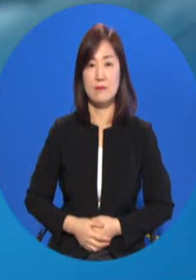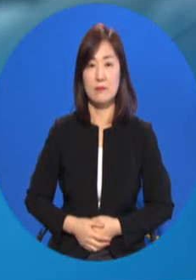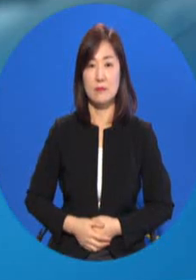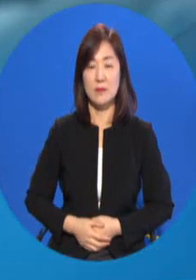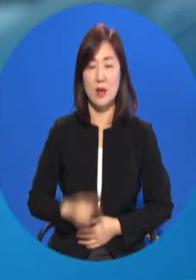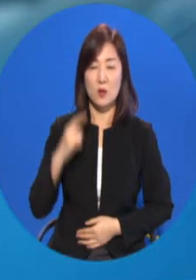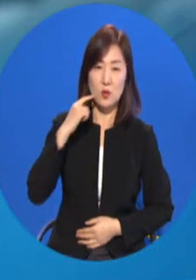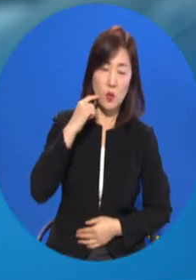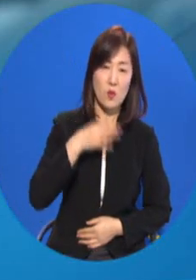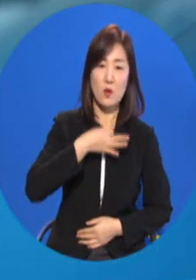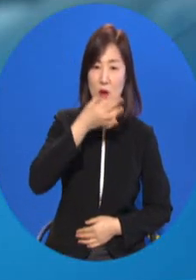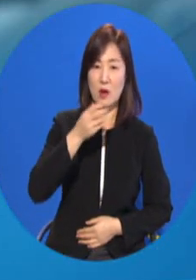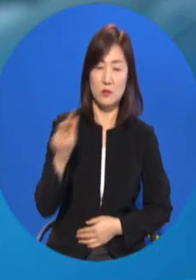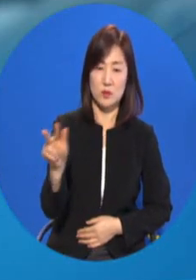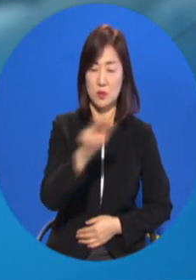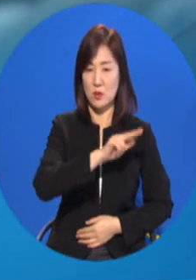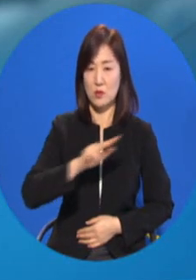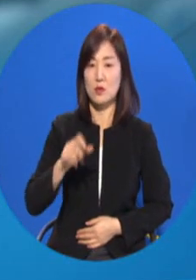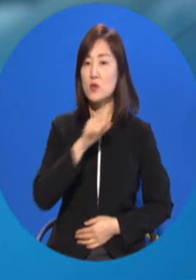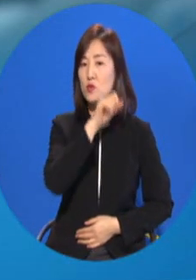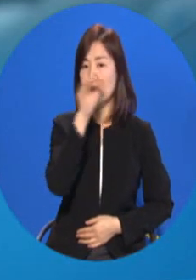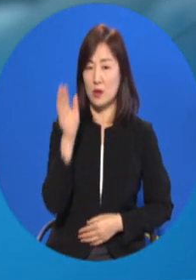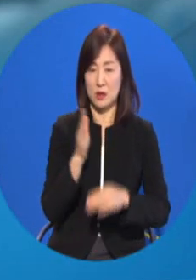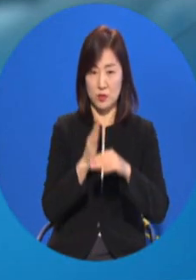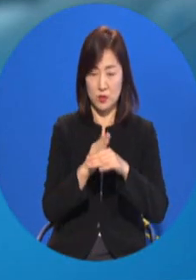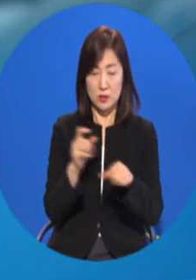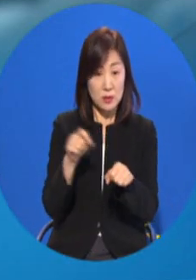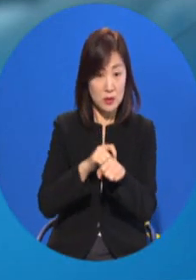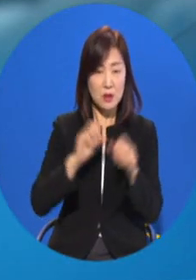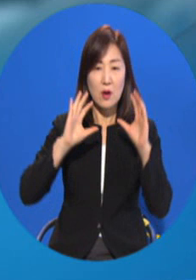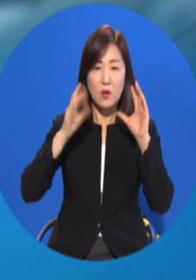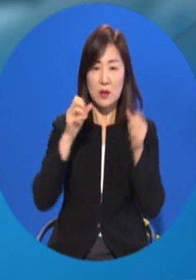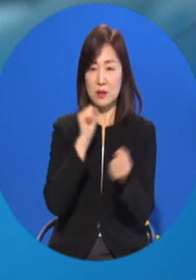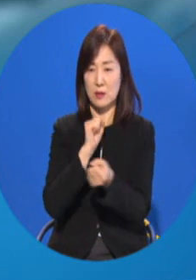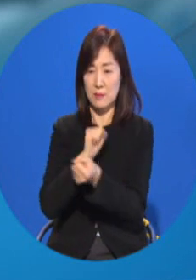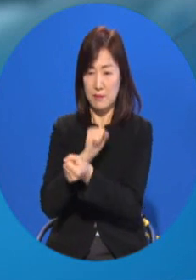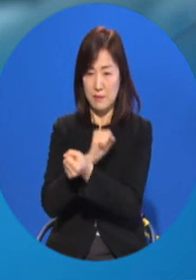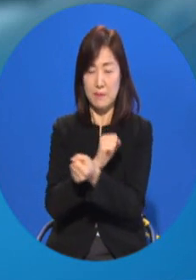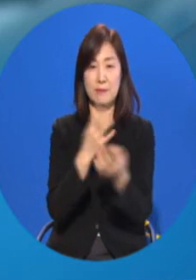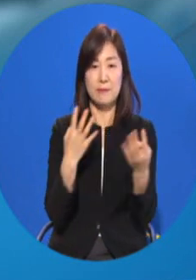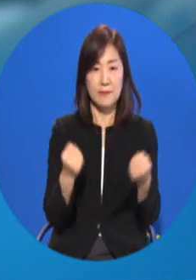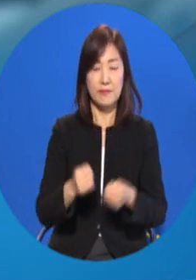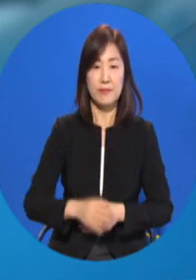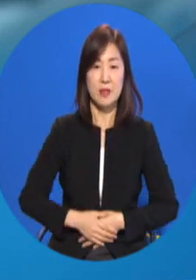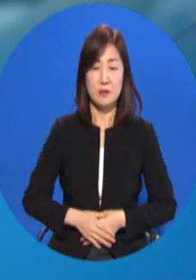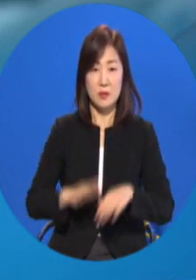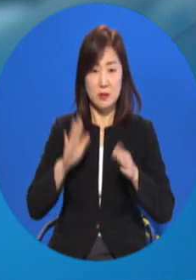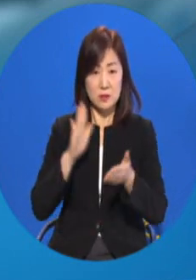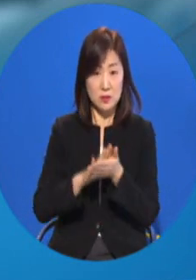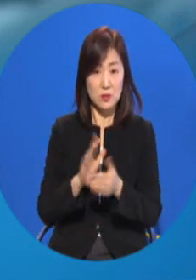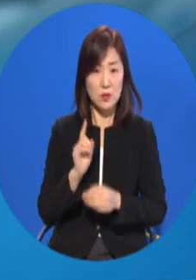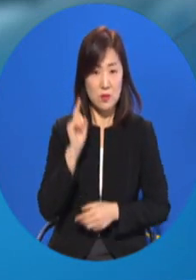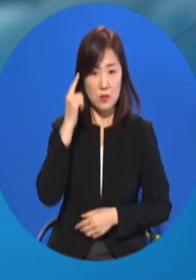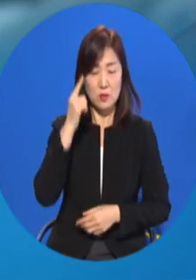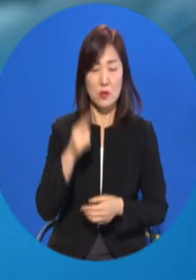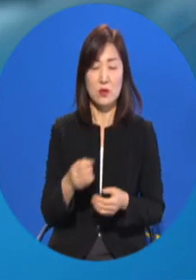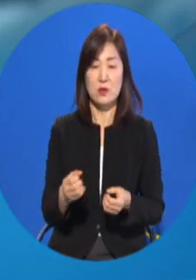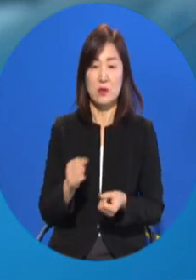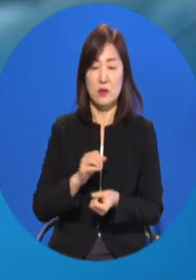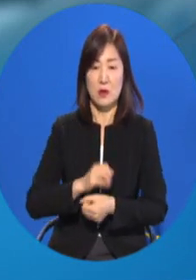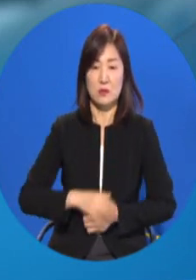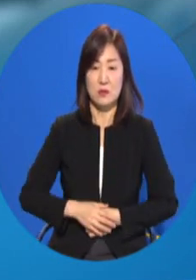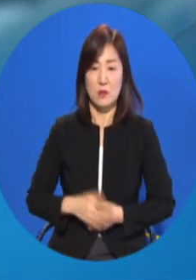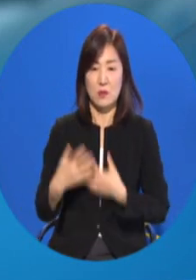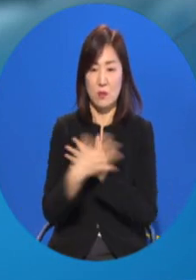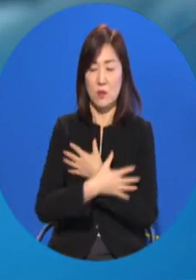독감이 전국적으로 유행하는 가운데 특히 어린이들이 많이 걸리고 있습니다. 이번 독감은 고열과 근육통을 동반하고